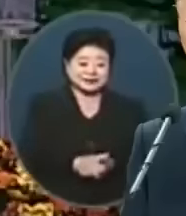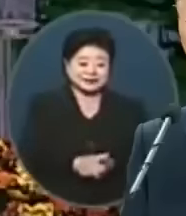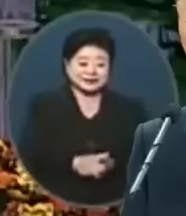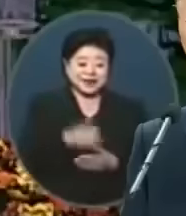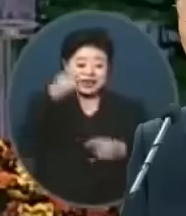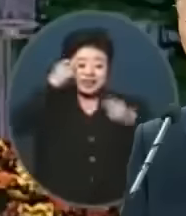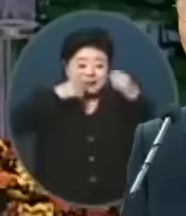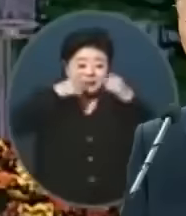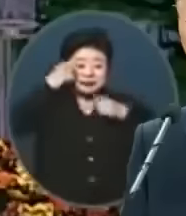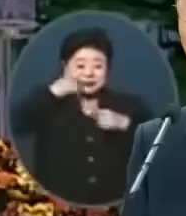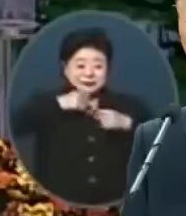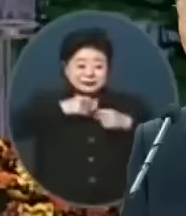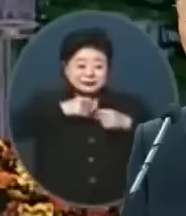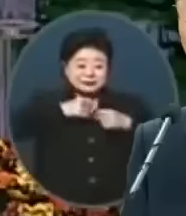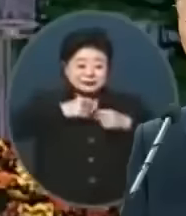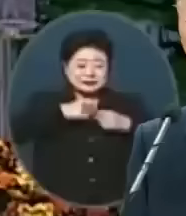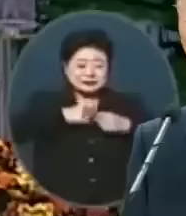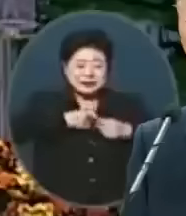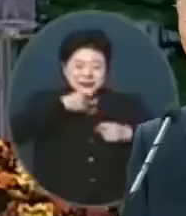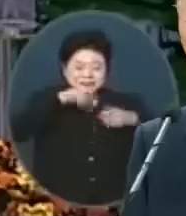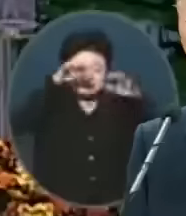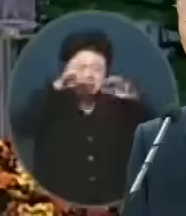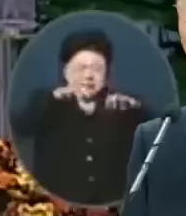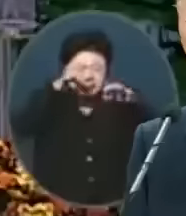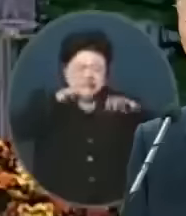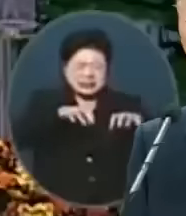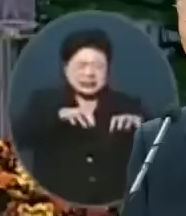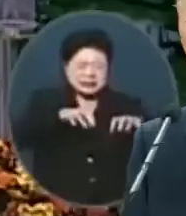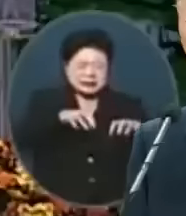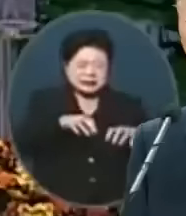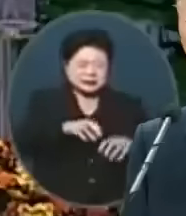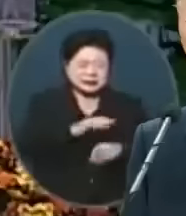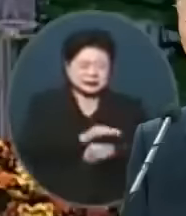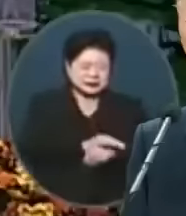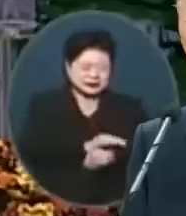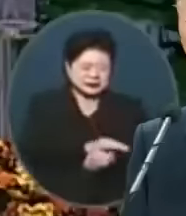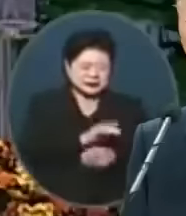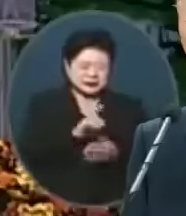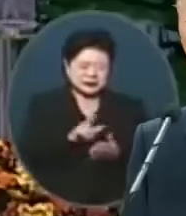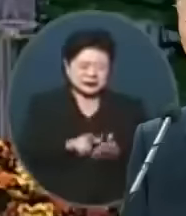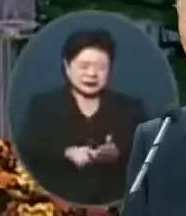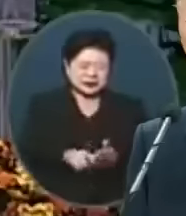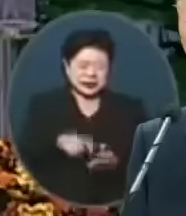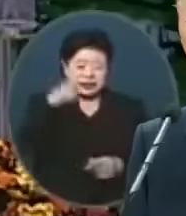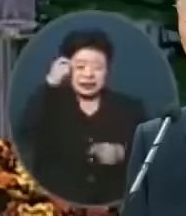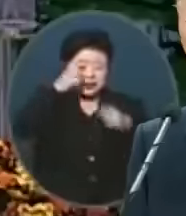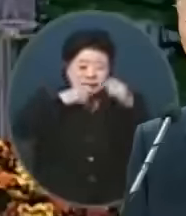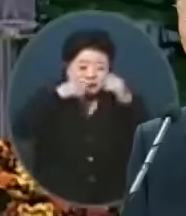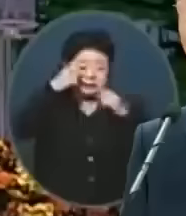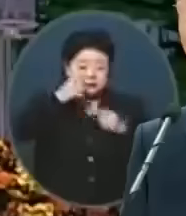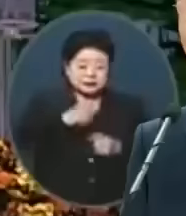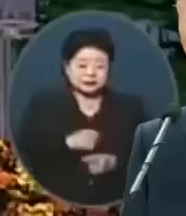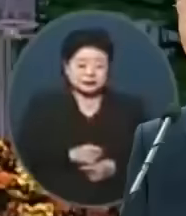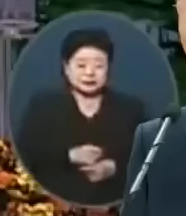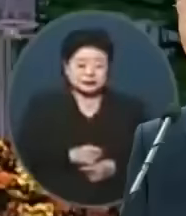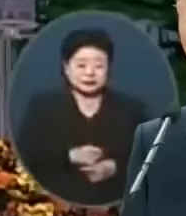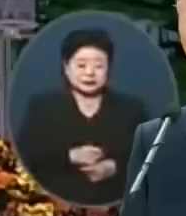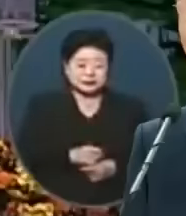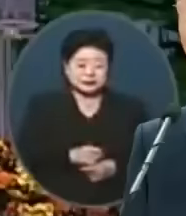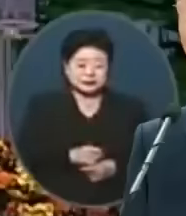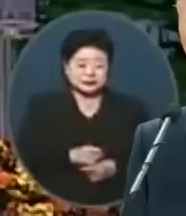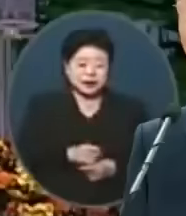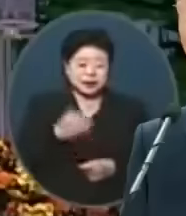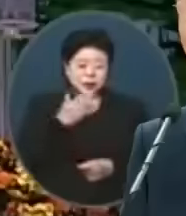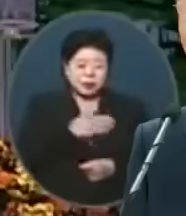슬픔이 장마비처럼 가슴을 적십니다. 슬픔은 몸의